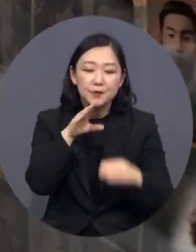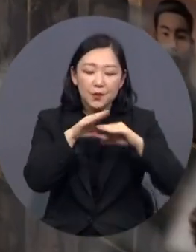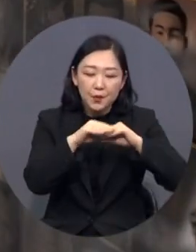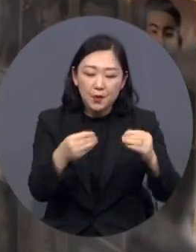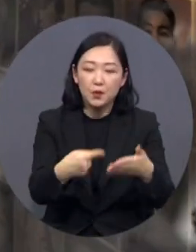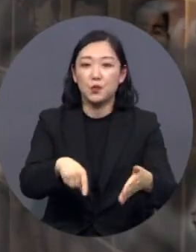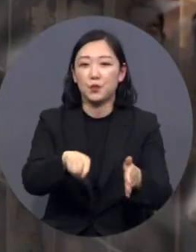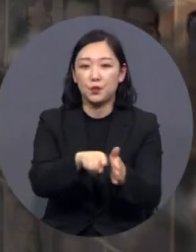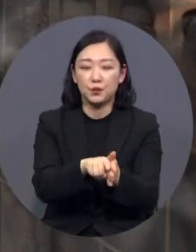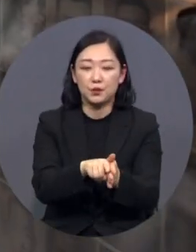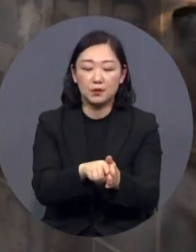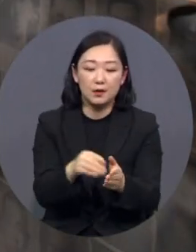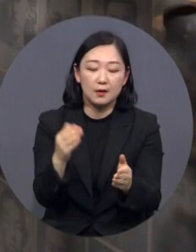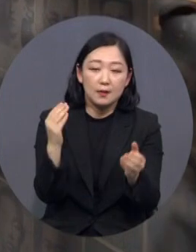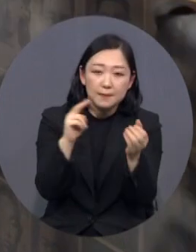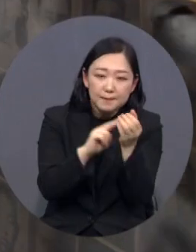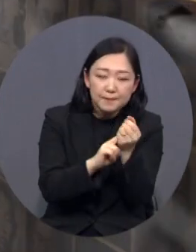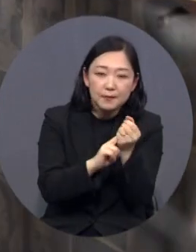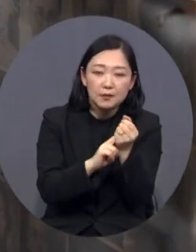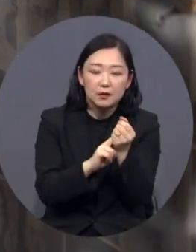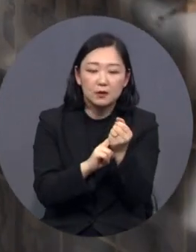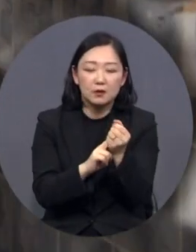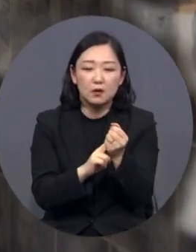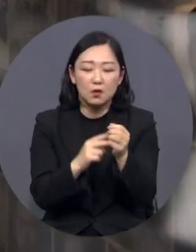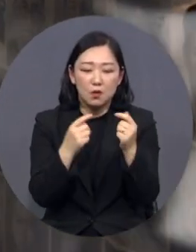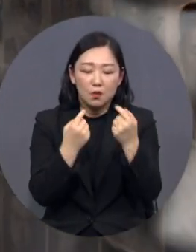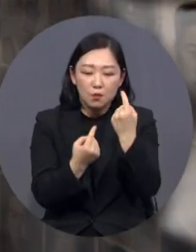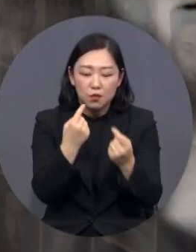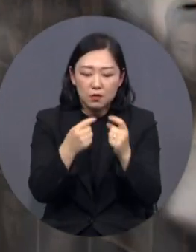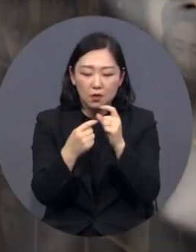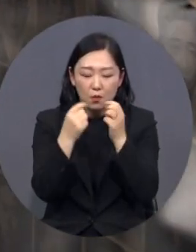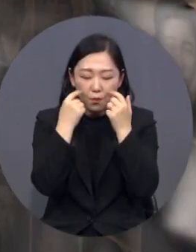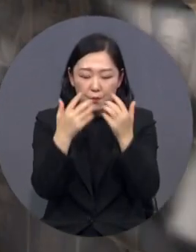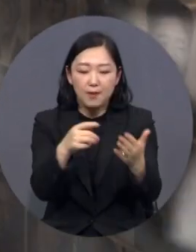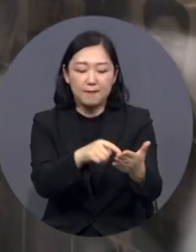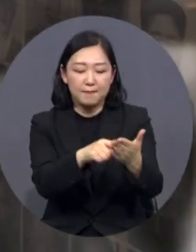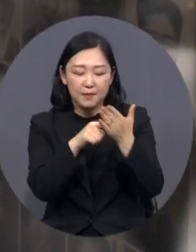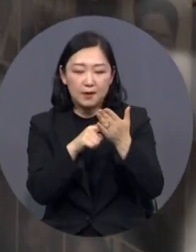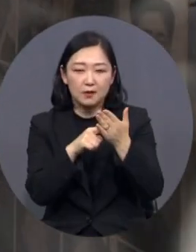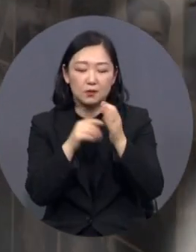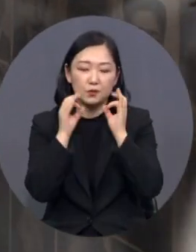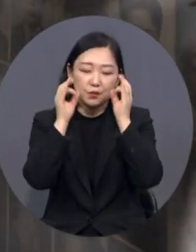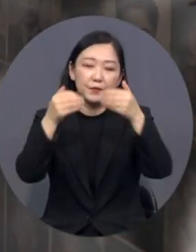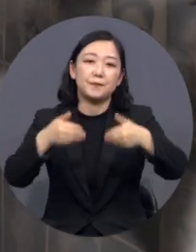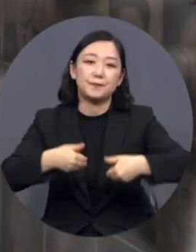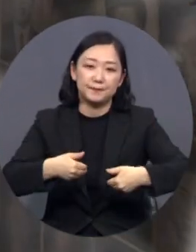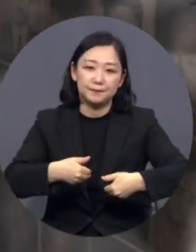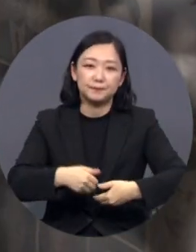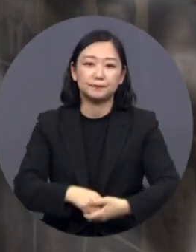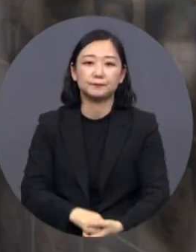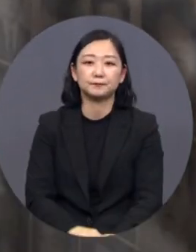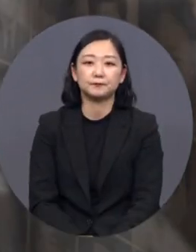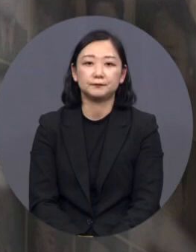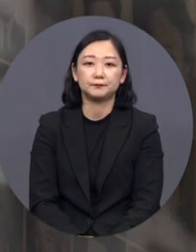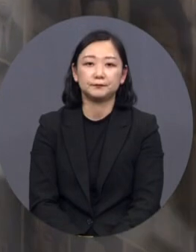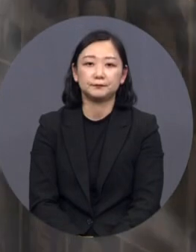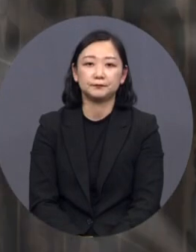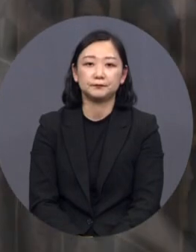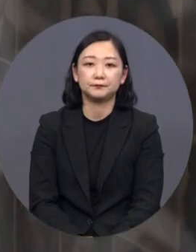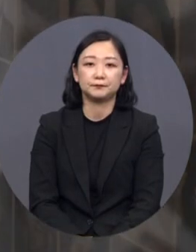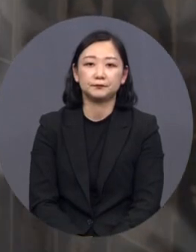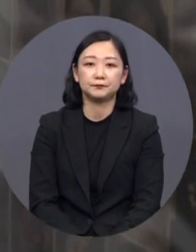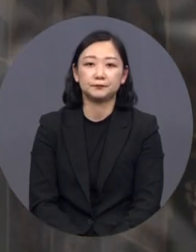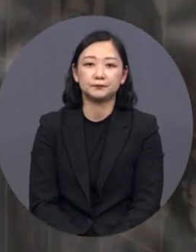상생을 위해서 가려진 가해자들을 보다 선명 이어야 하는 이유이기도 합니다 MBC